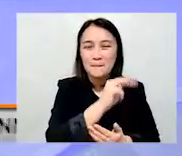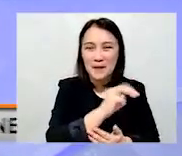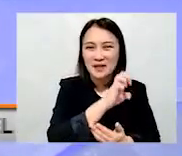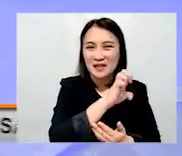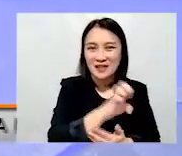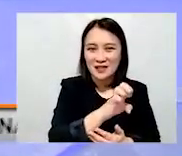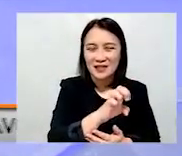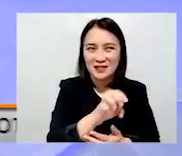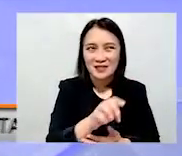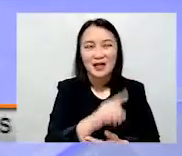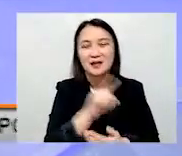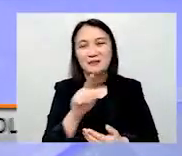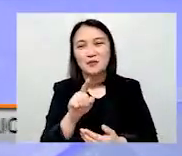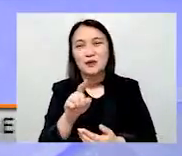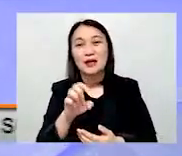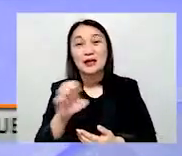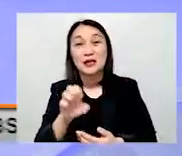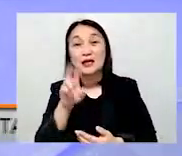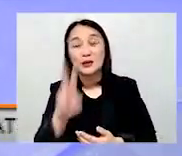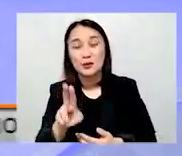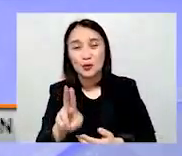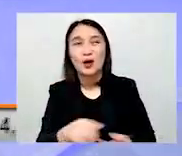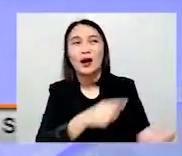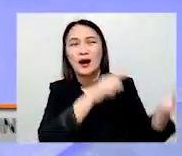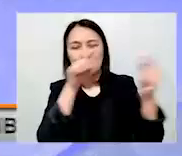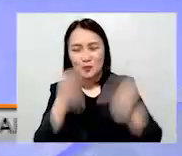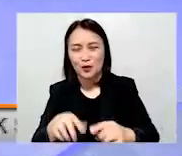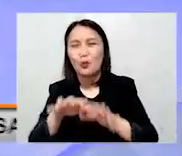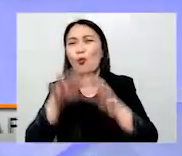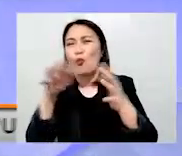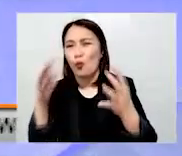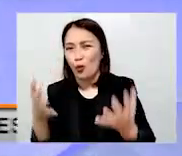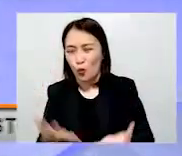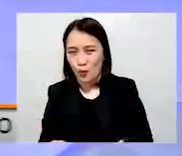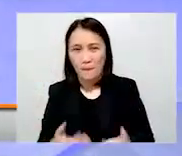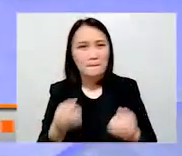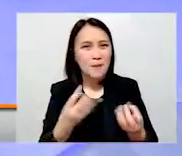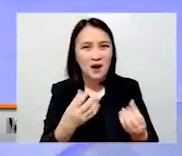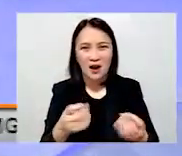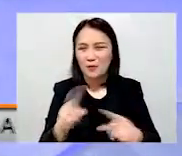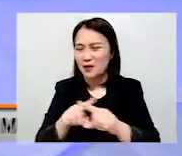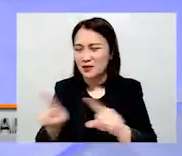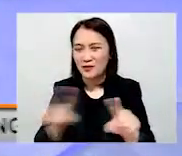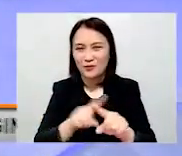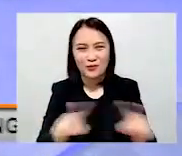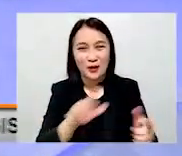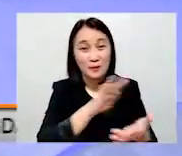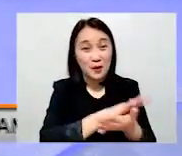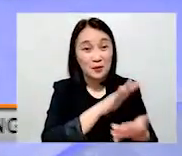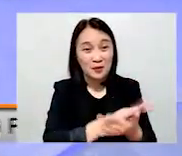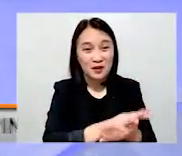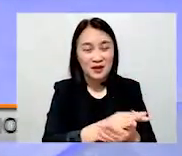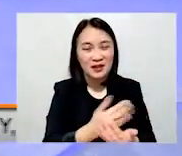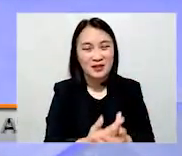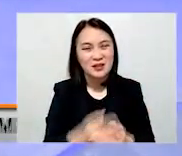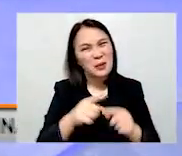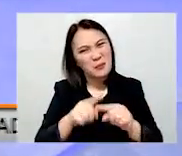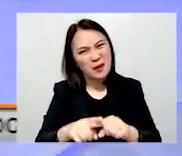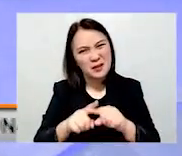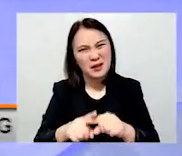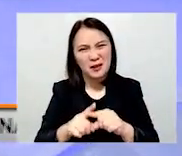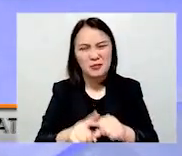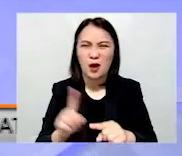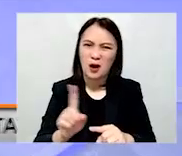buong mundo. And after 2,000 years, marami ng uri ng papel ang nagsulputan. Depende na lang din sa kung ano